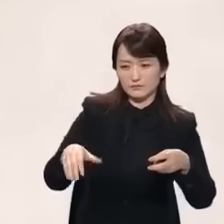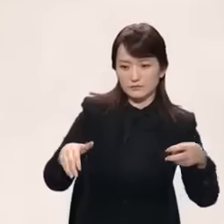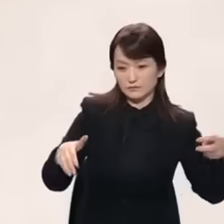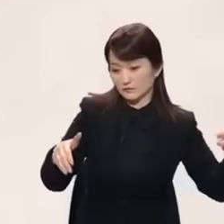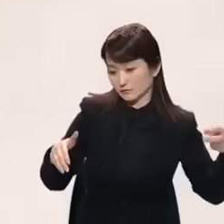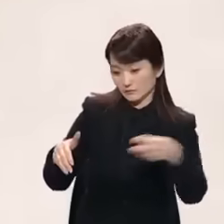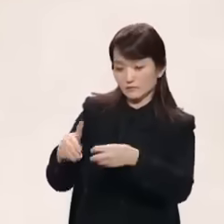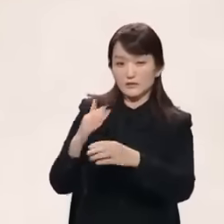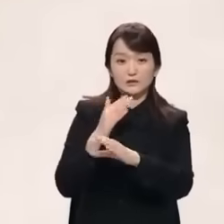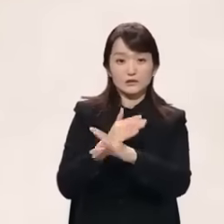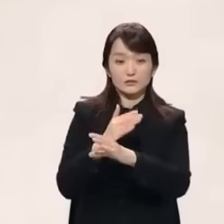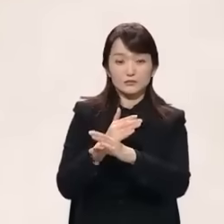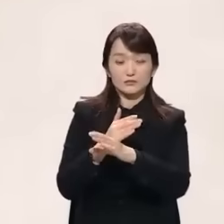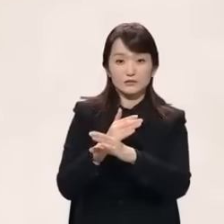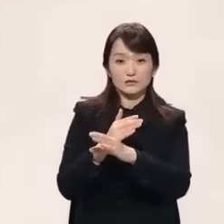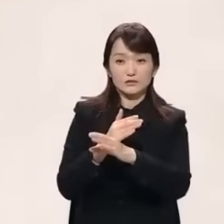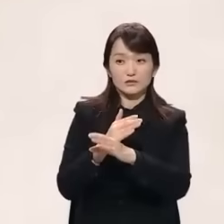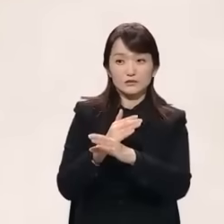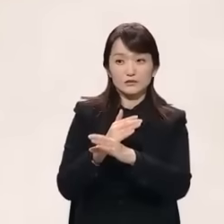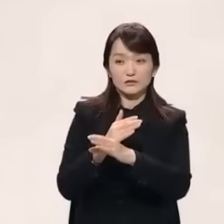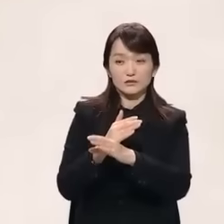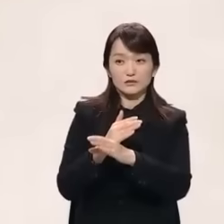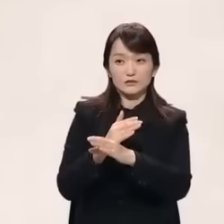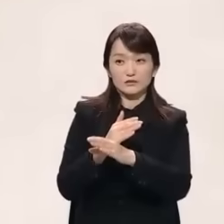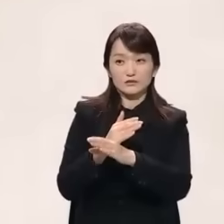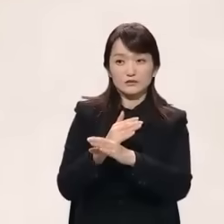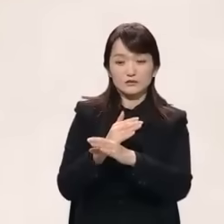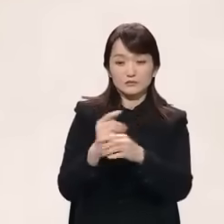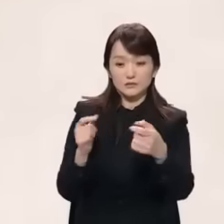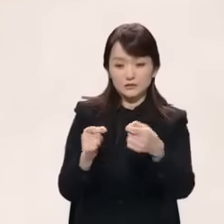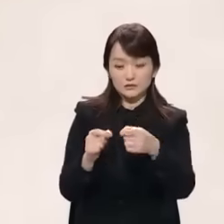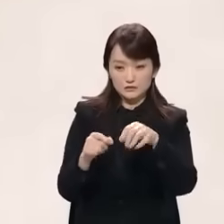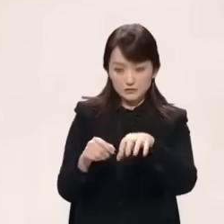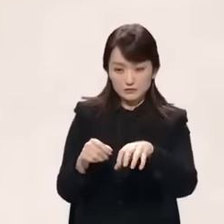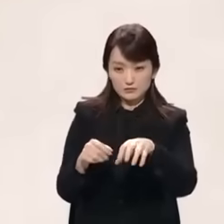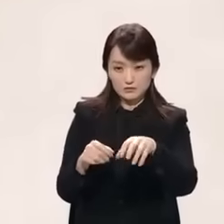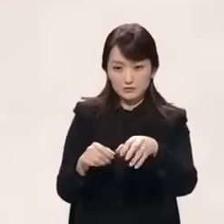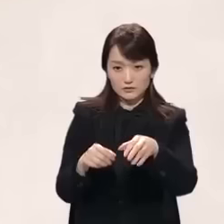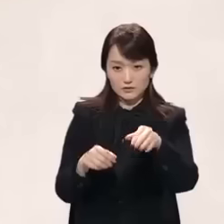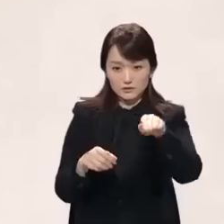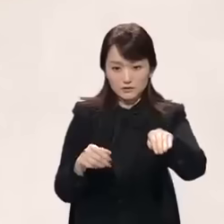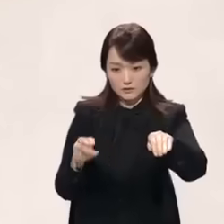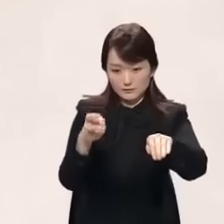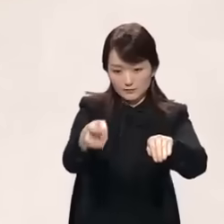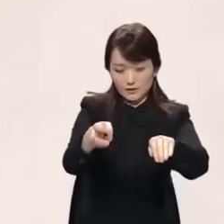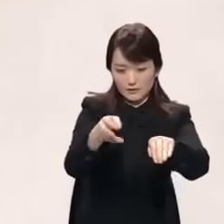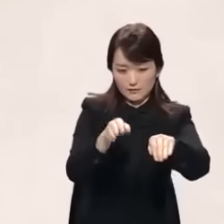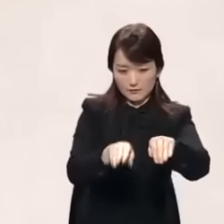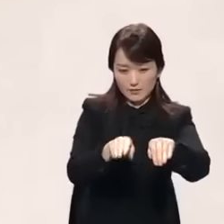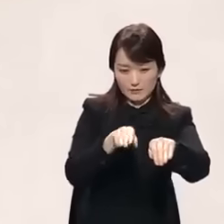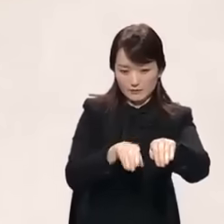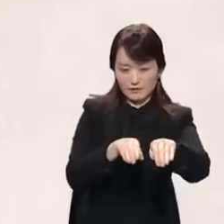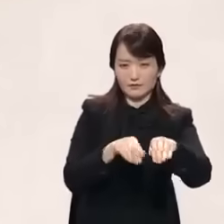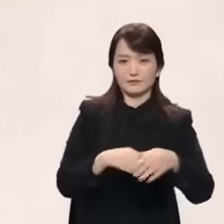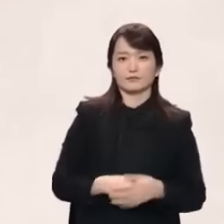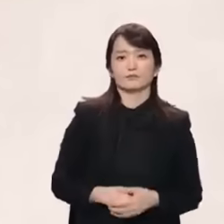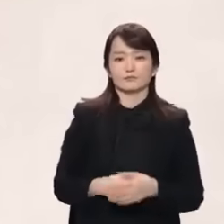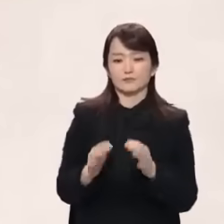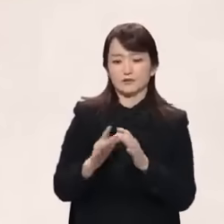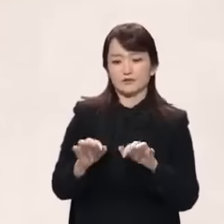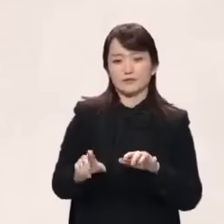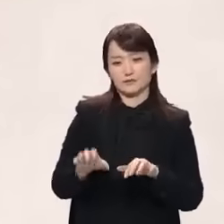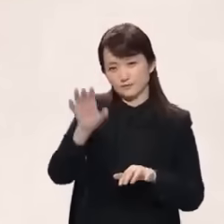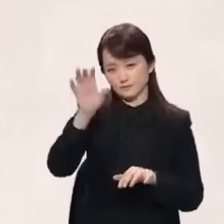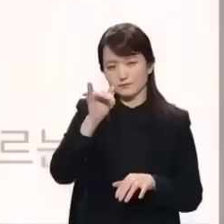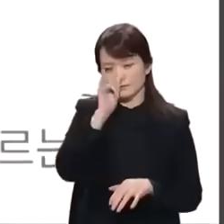않습니까? 그 입주민 쪽으로 다 왔다 갔다 한다라는 거예요. 결국엔 이 사연들이 온라인 커뮤니티 SNS에 계속해서 올라오고